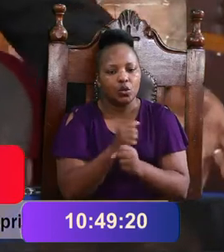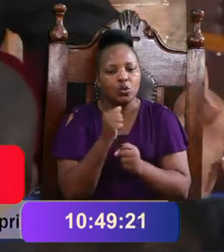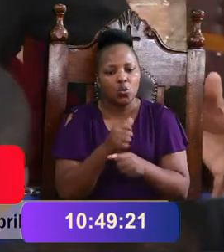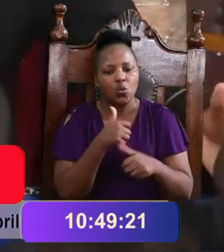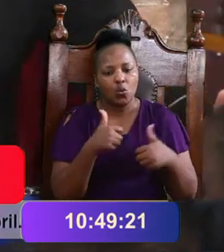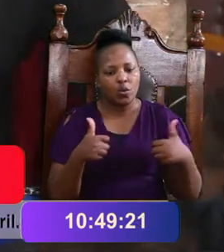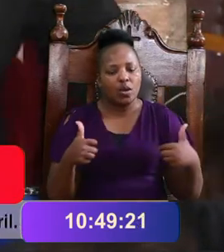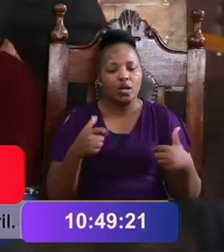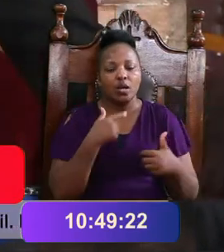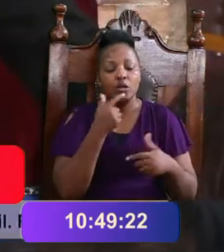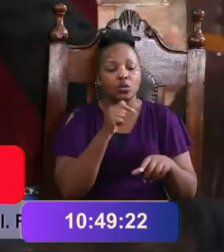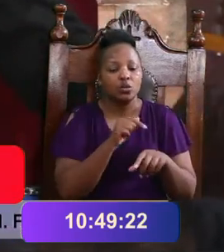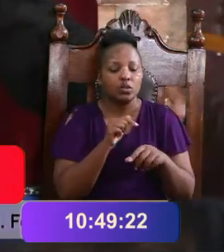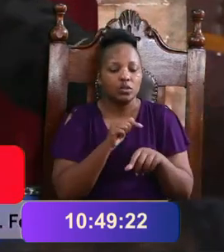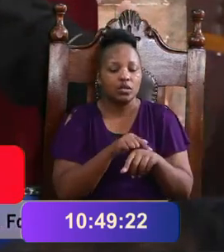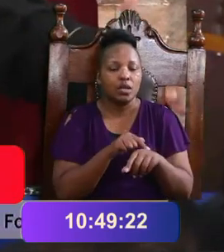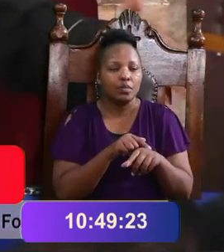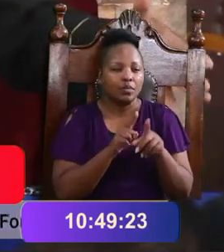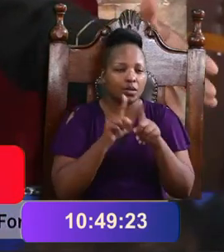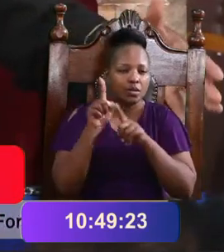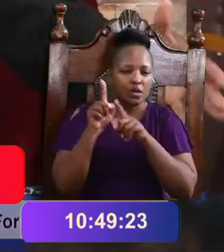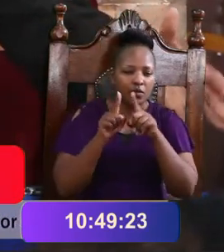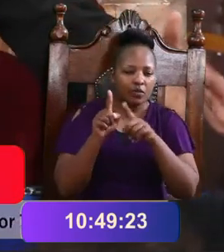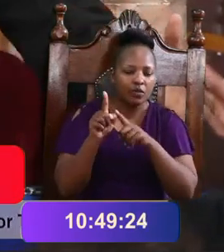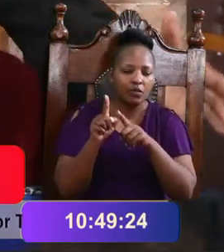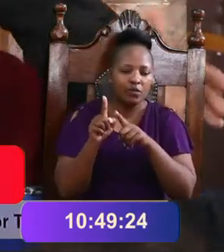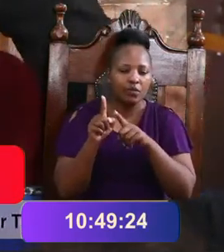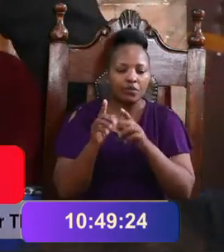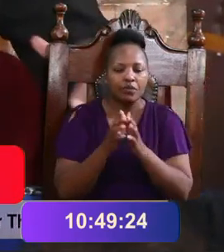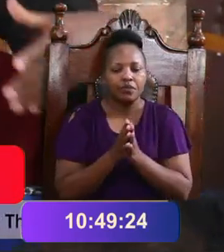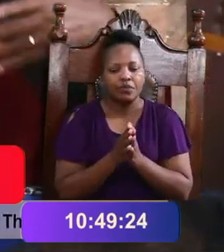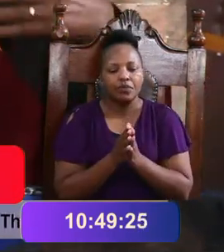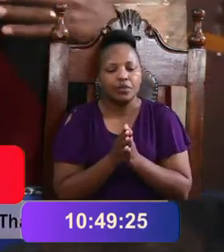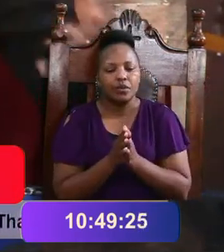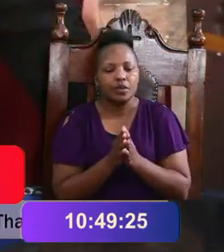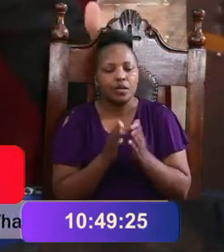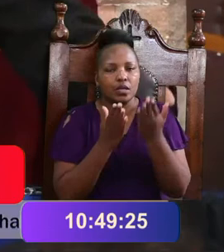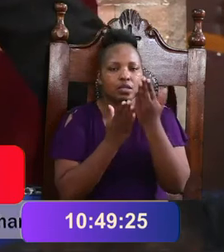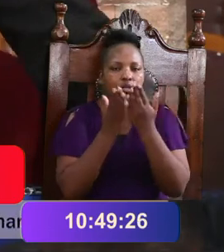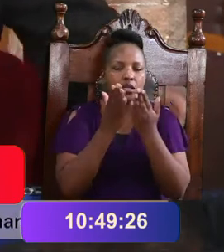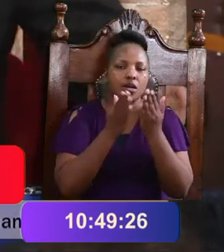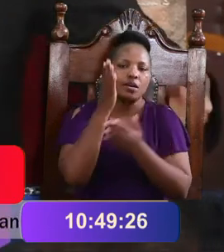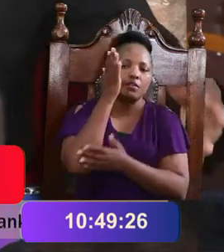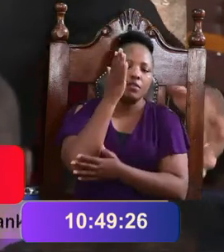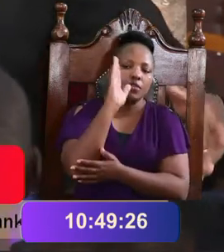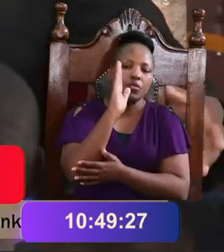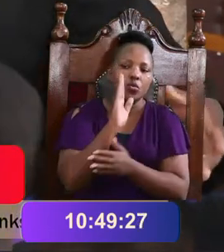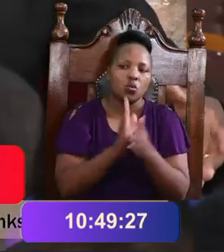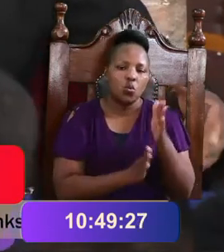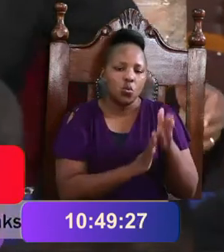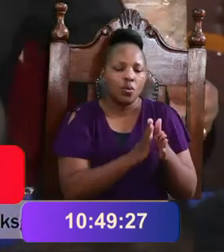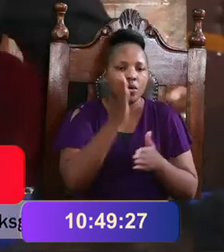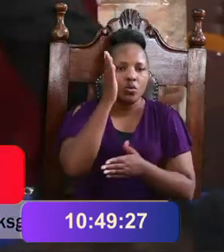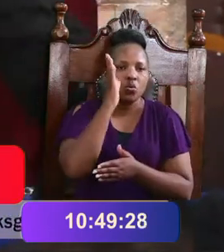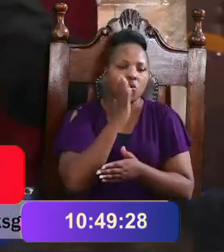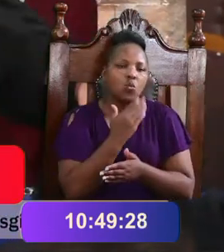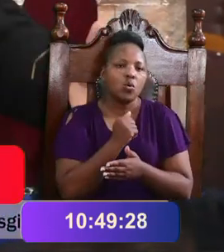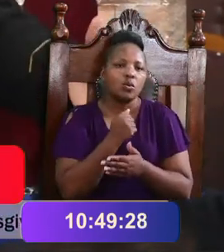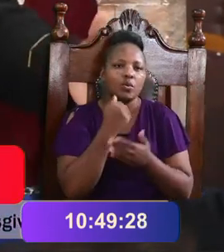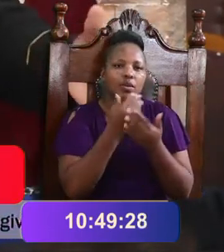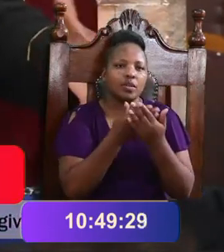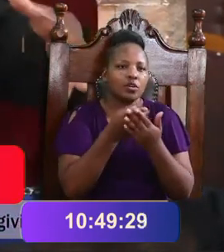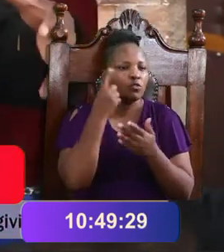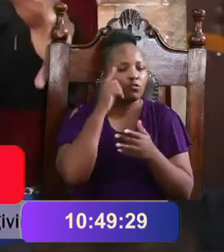vyema ili wakiendelea na hii safari ya masomo, ili Bwana wakakutumikia jinsi upendavyo. Tunakushukuru kwa